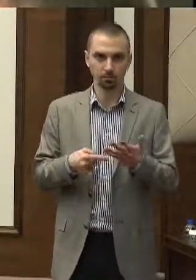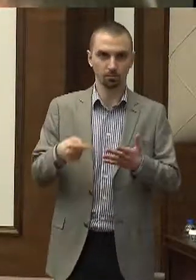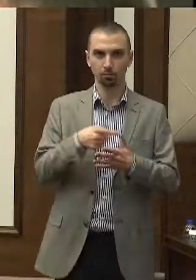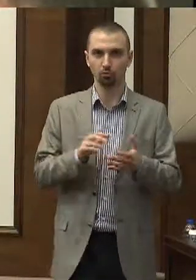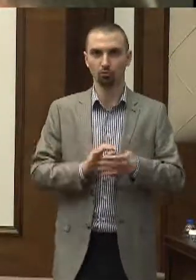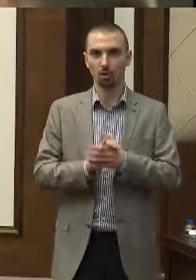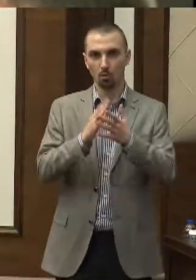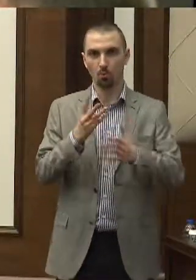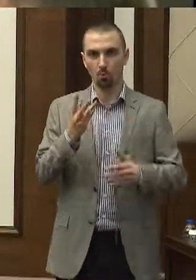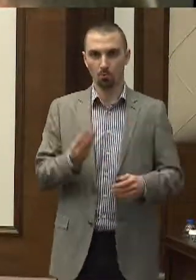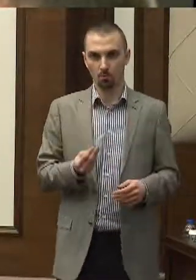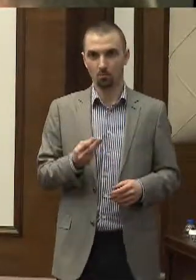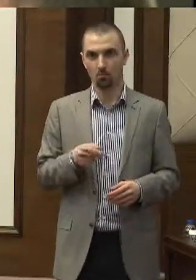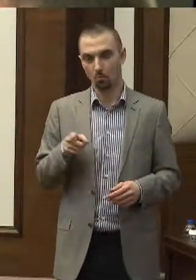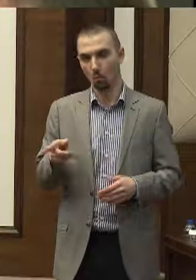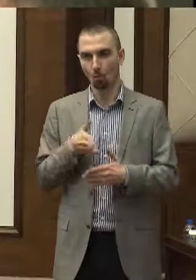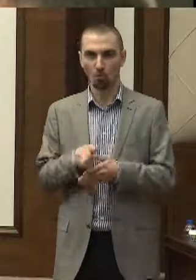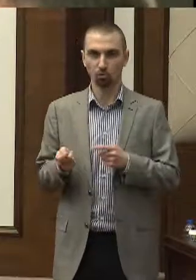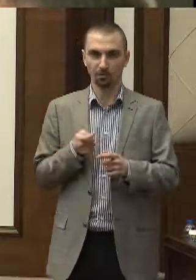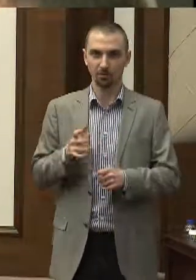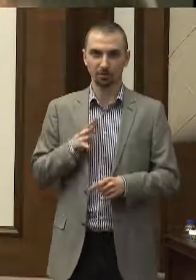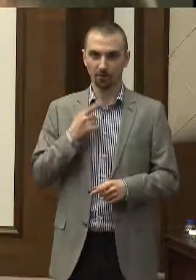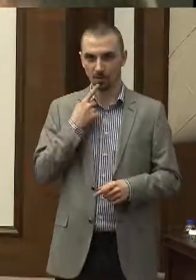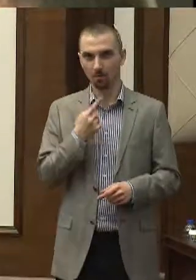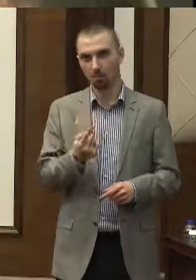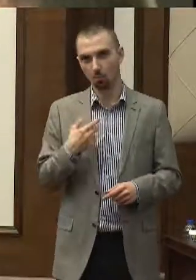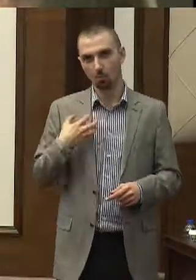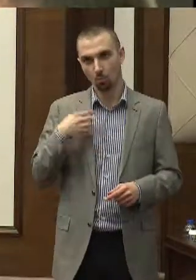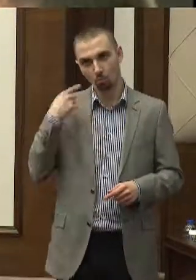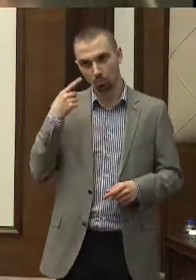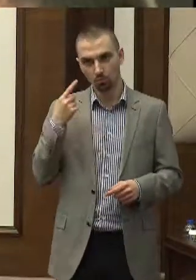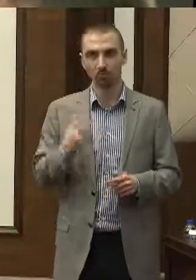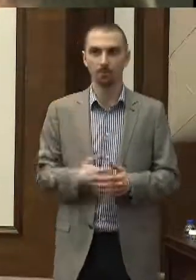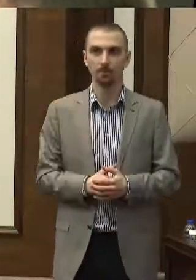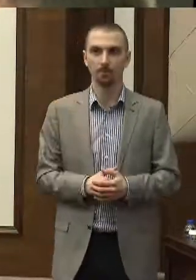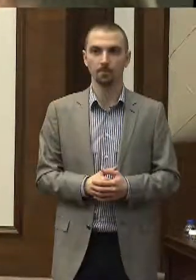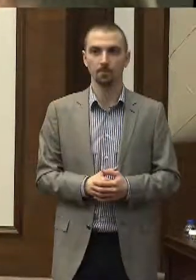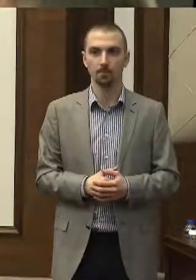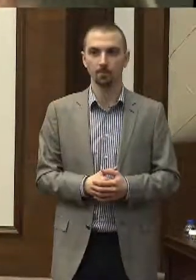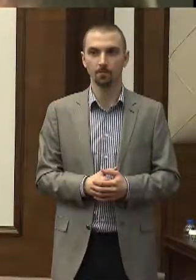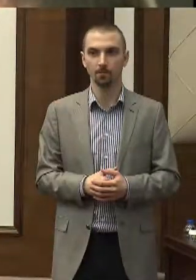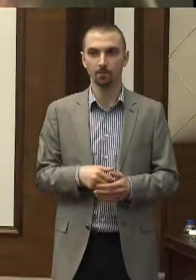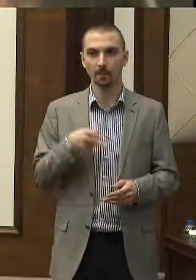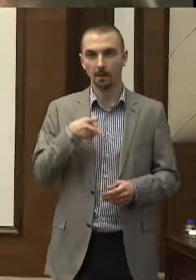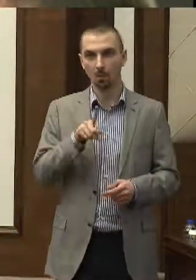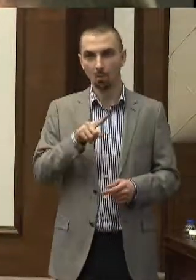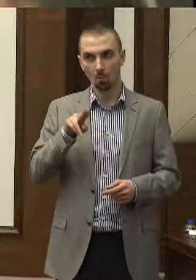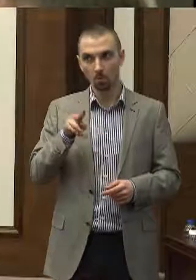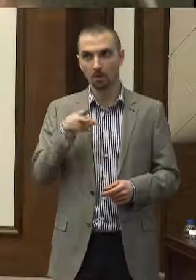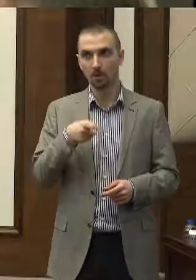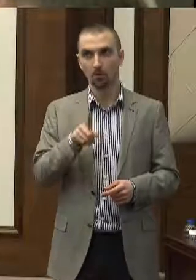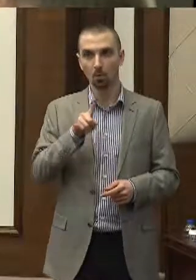bir işlerin doğruya girdiği yolunda bir söz olduğunu düşünüyorum. Aynı zamanda 2017-2018